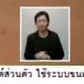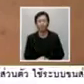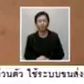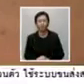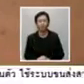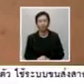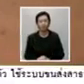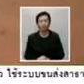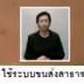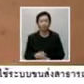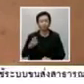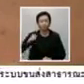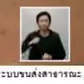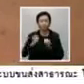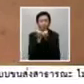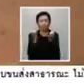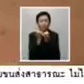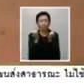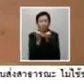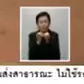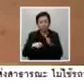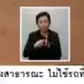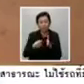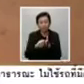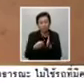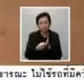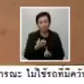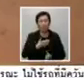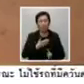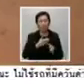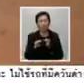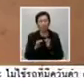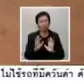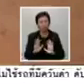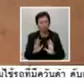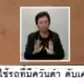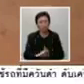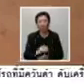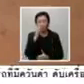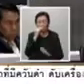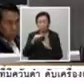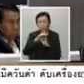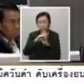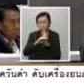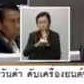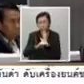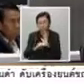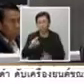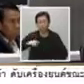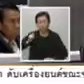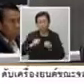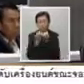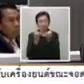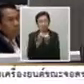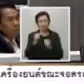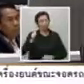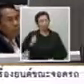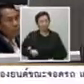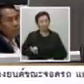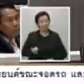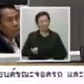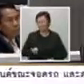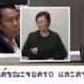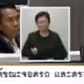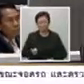คำสั่งศาลรัฐธรรมนูญมาเป็นเหตุผลผมต้องเรียนกับท่านประธานครับ ผมอ้างหลายข้อครับ ศาลรัฐธรรมนูญไม่ใช่คำวินิจฉัยไม่สาม